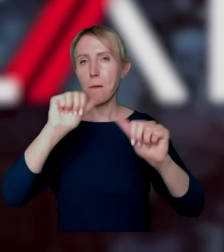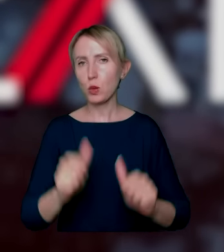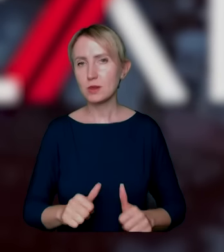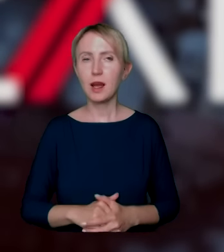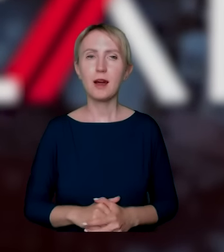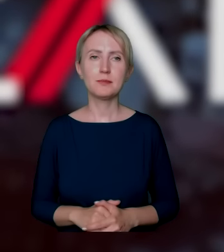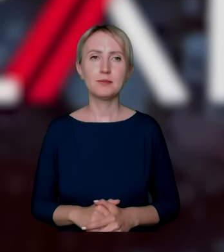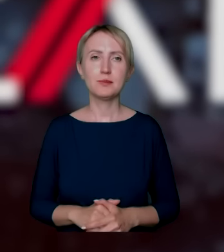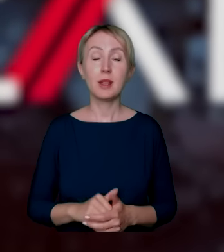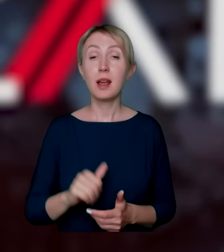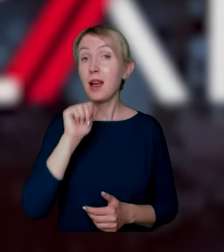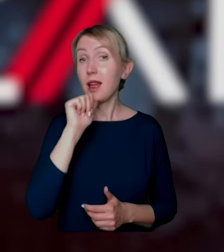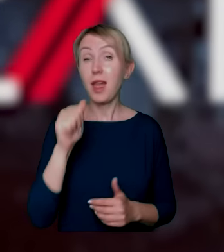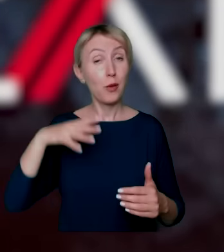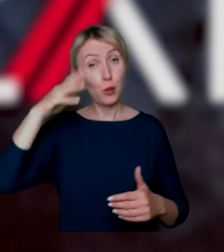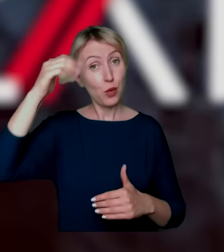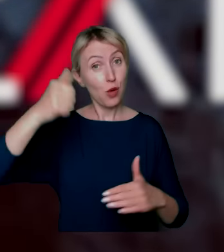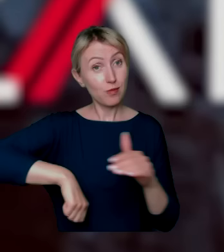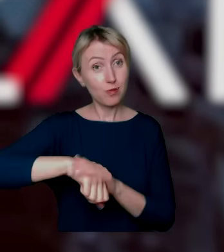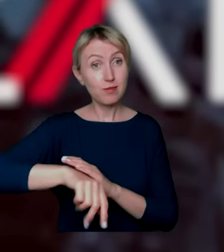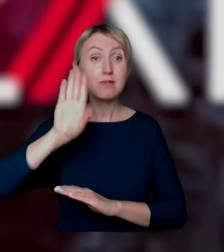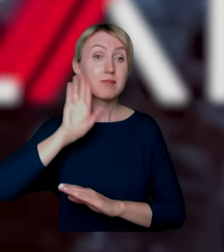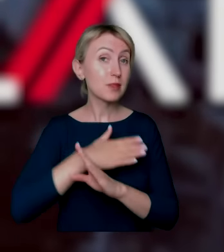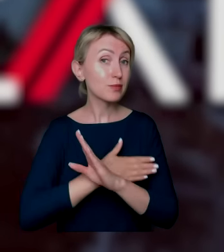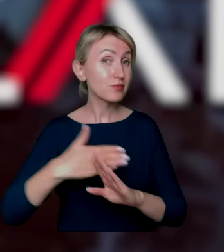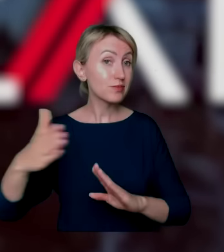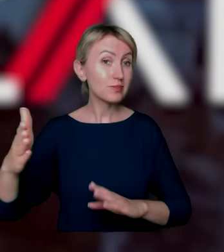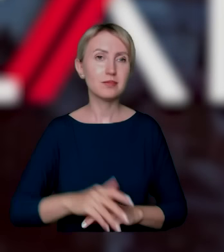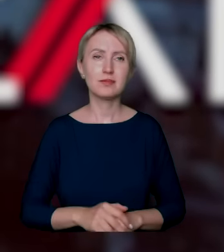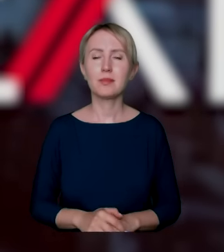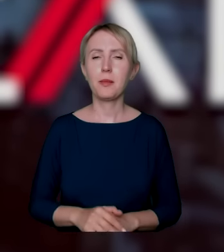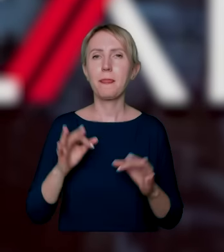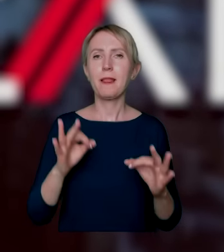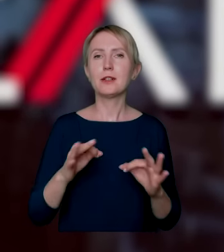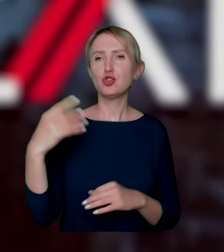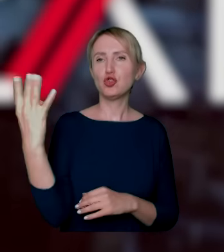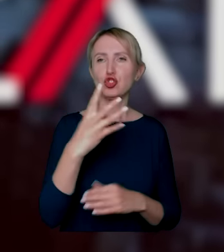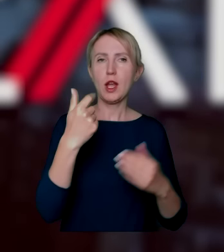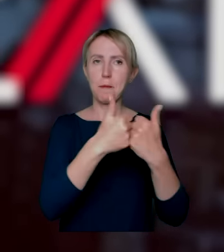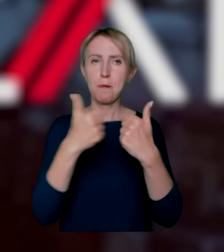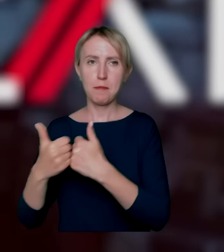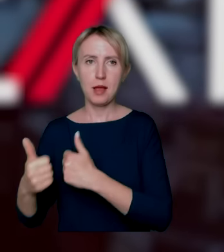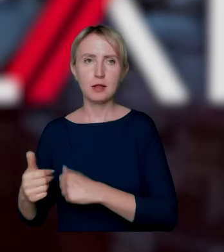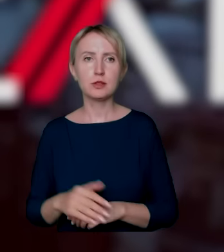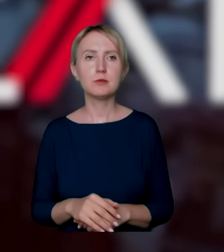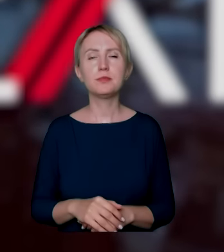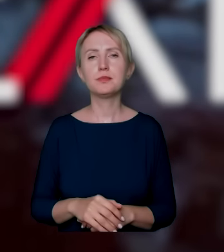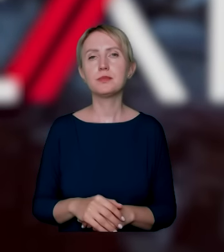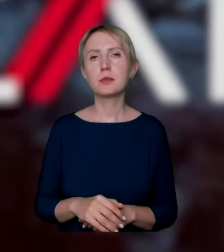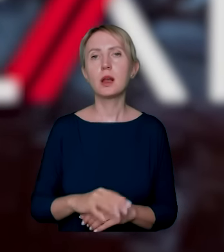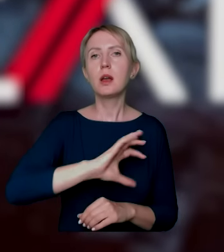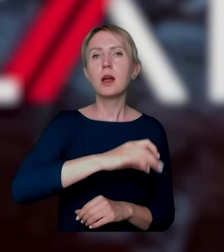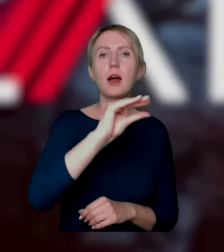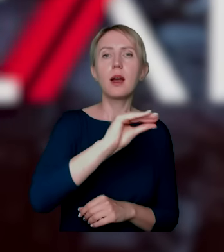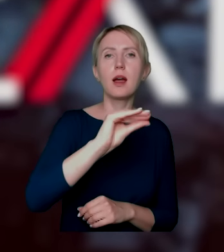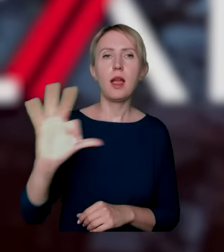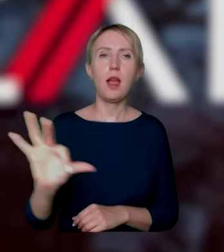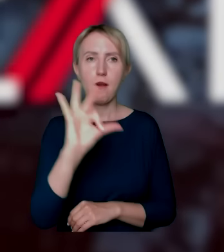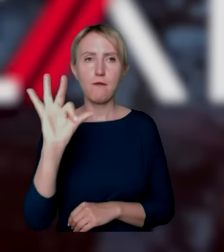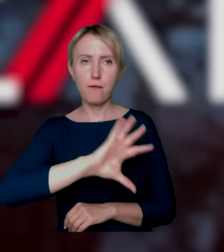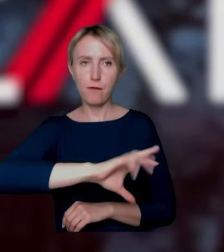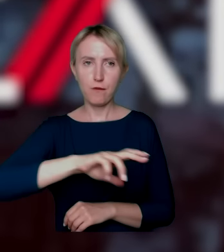euro wciąż trwa i najlepsze ciągle jeszcze przed nami. Dziś aż 4 mecze, poznamy komplet rozstrzygnięć w grupach E i F. Ciekawie